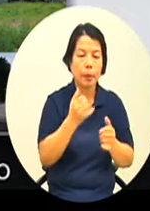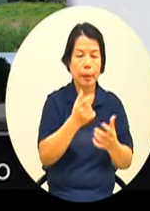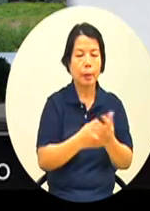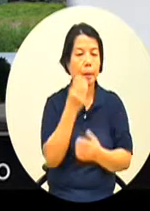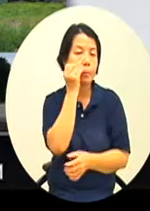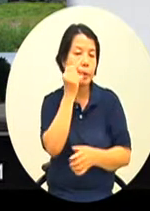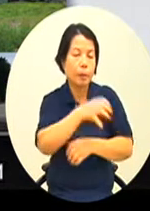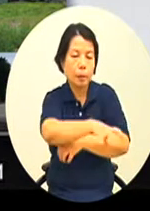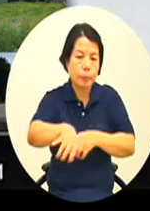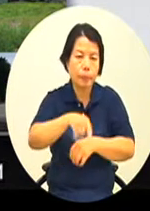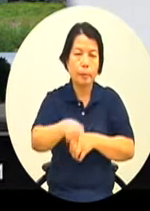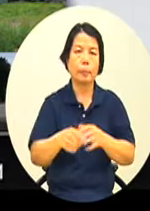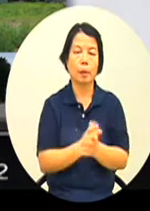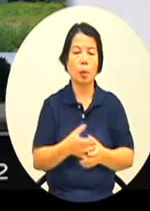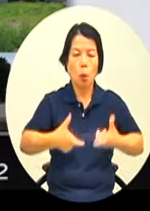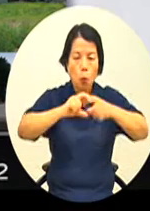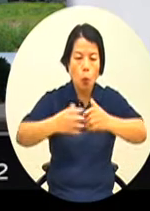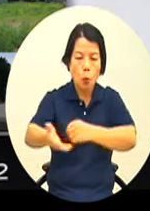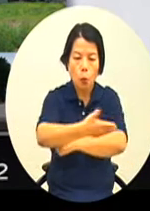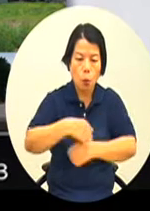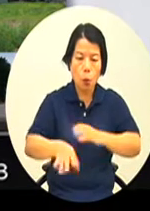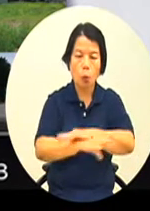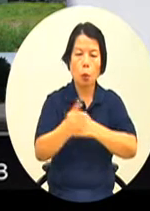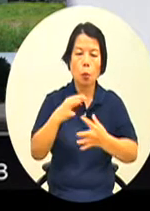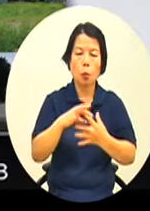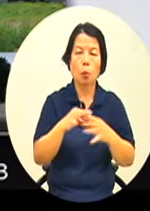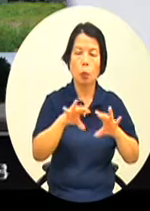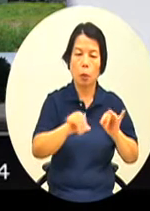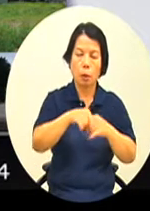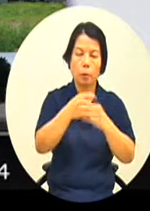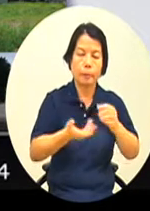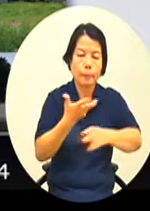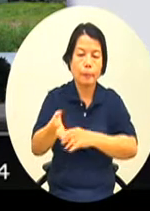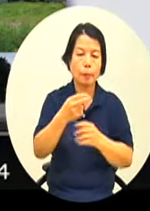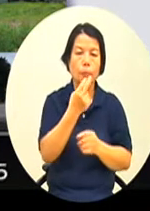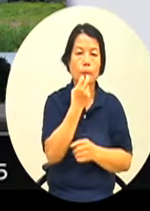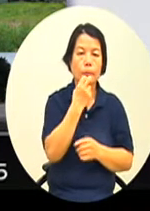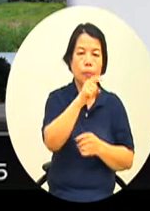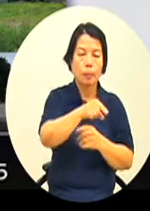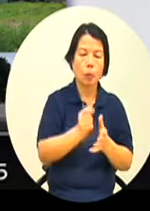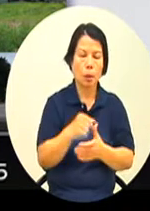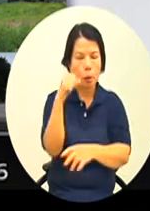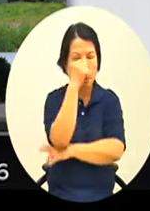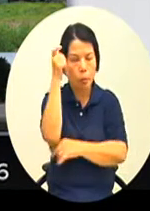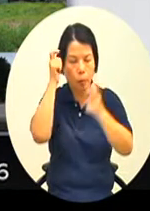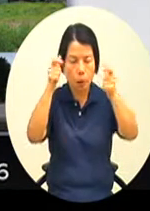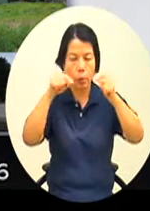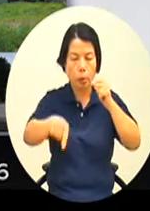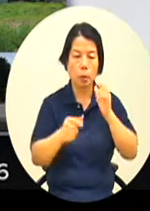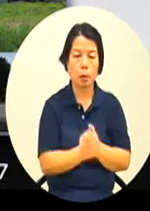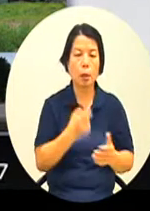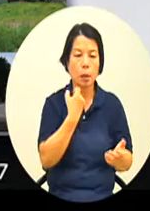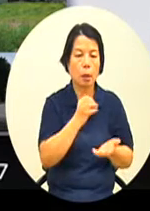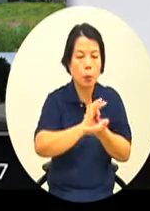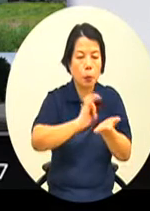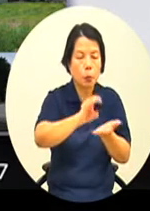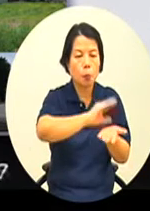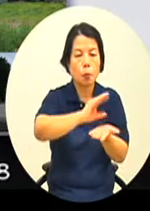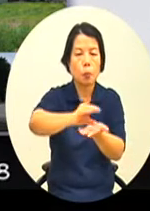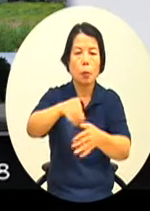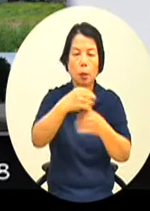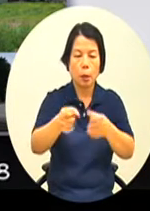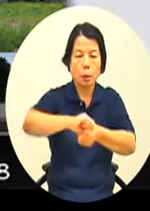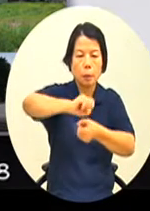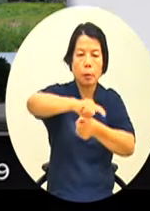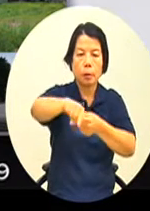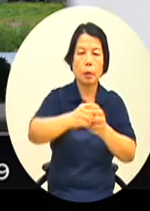呢，我们把回收回来的空地有成功的出租给我们中央的驻高雄的单位当做停车场使用哦，这也增加了高雄